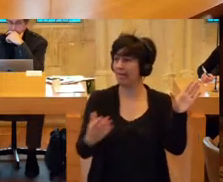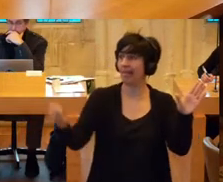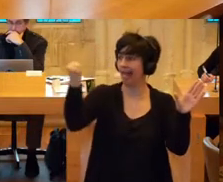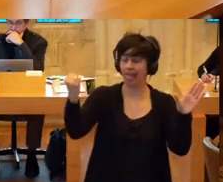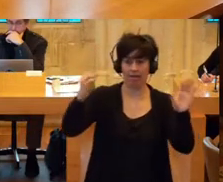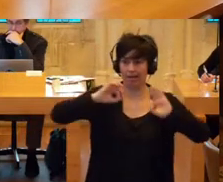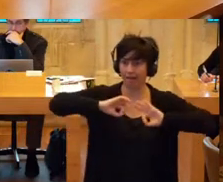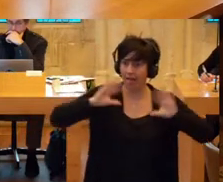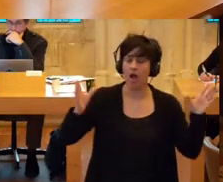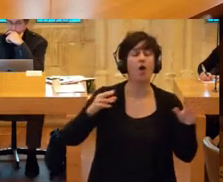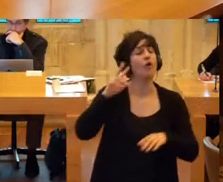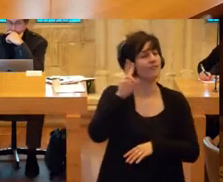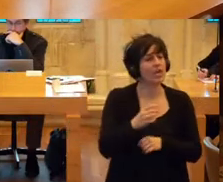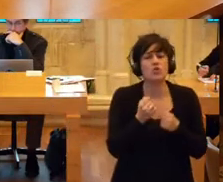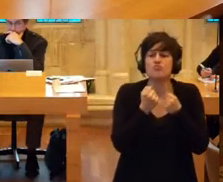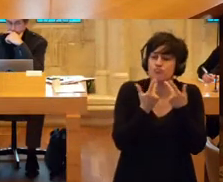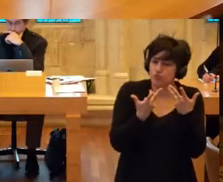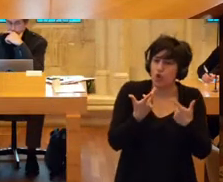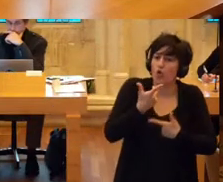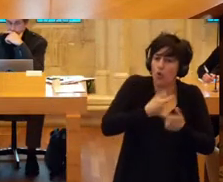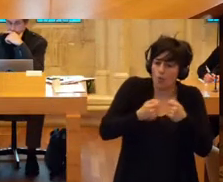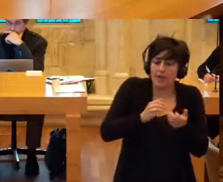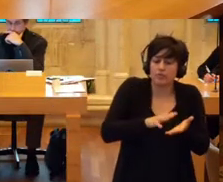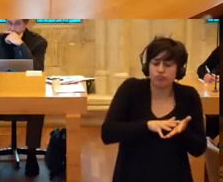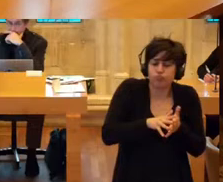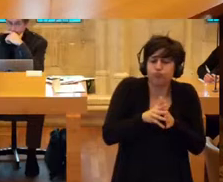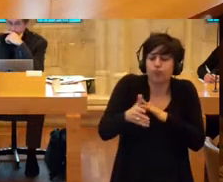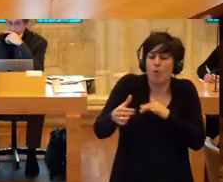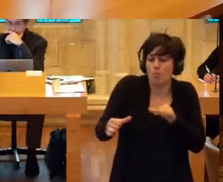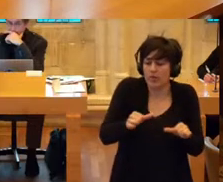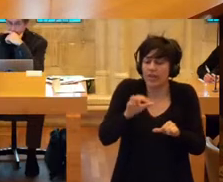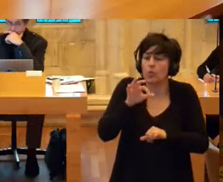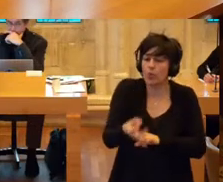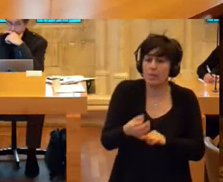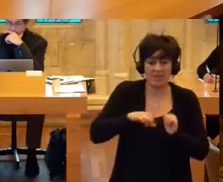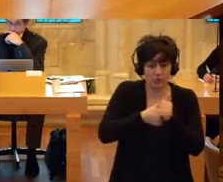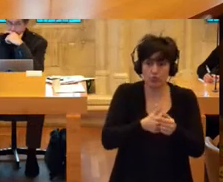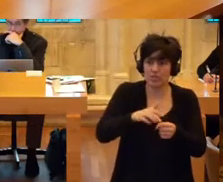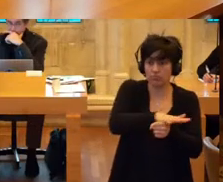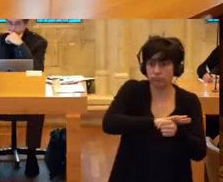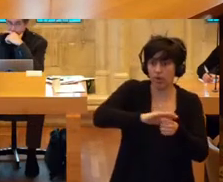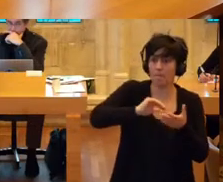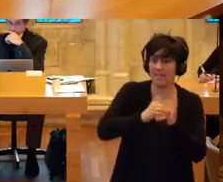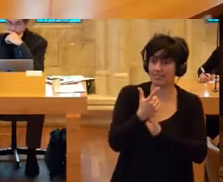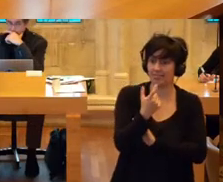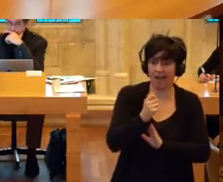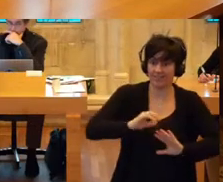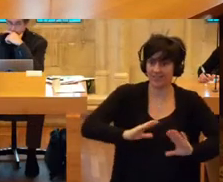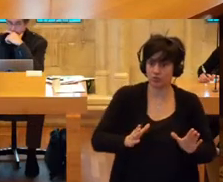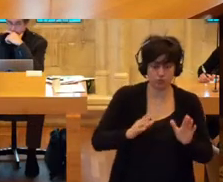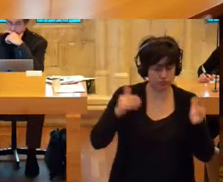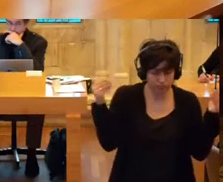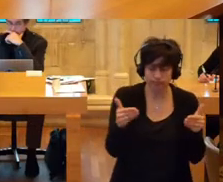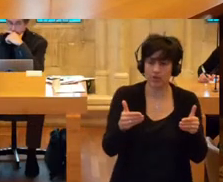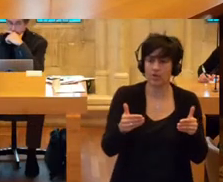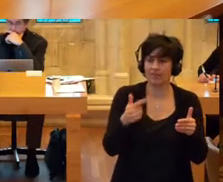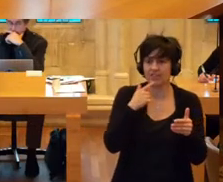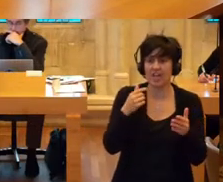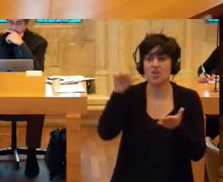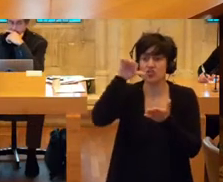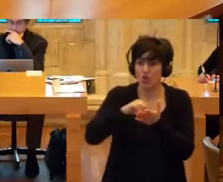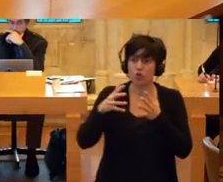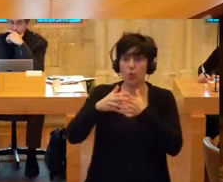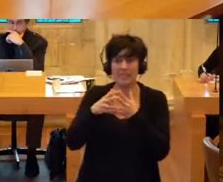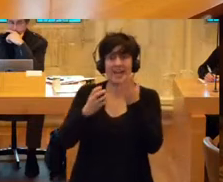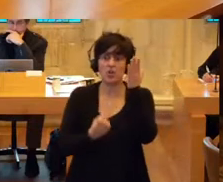a eu un certain nombre de commerces qui se sont modernisés, mais en utilisant les mètres carrés qu'ils possédaient déjà. Hein, donc on n'a eu aucun ajout de centre